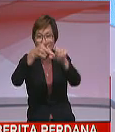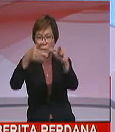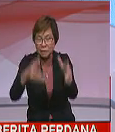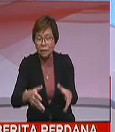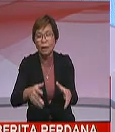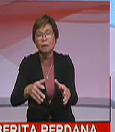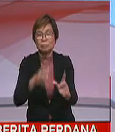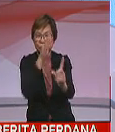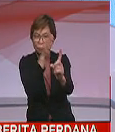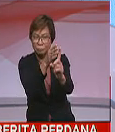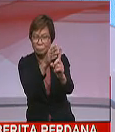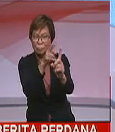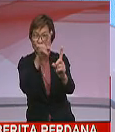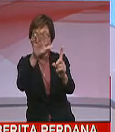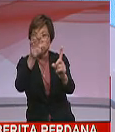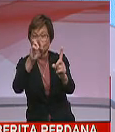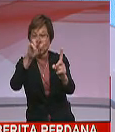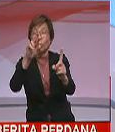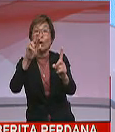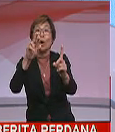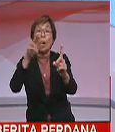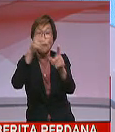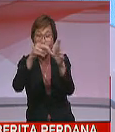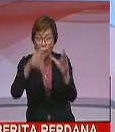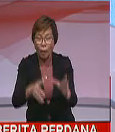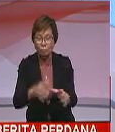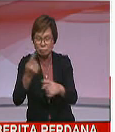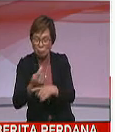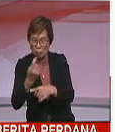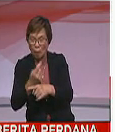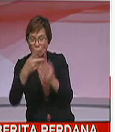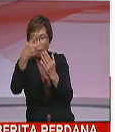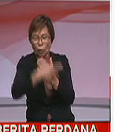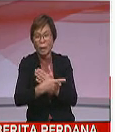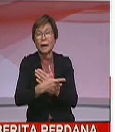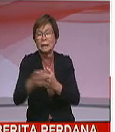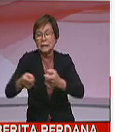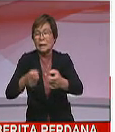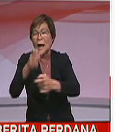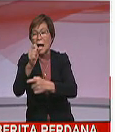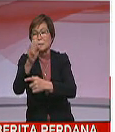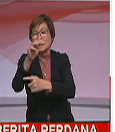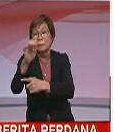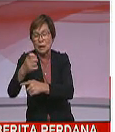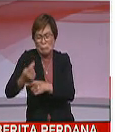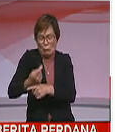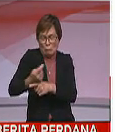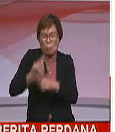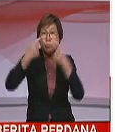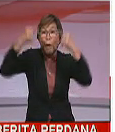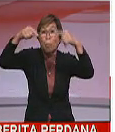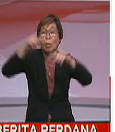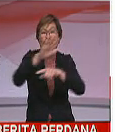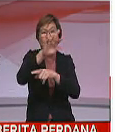peserta baharu disasar untuk dilatih sehingga kini program di bawah kendali ane semi kopitu bercahaya melatih